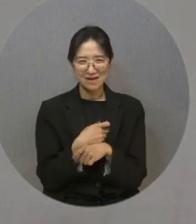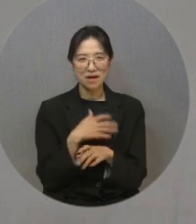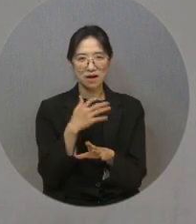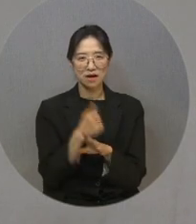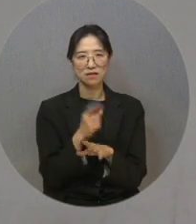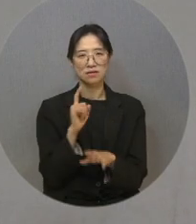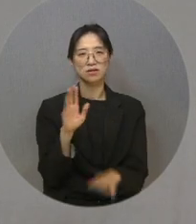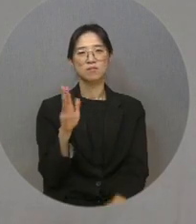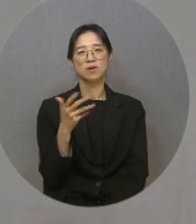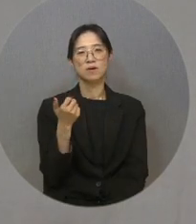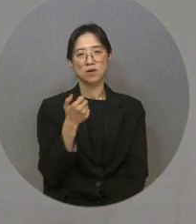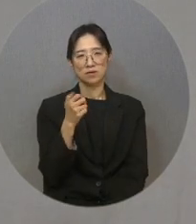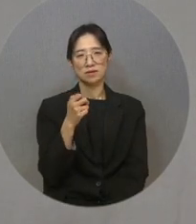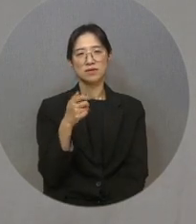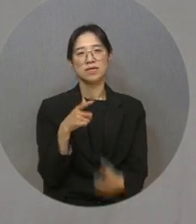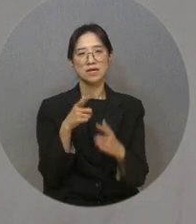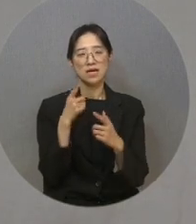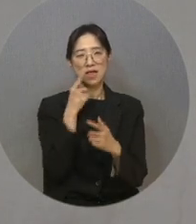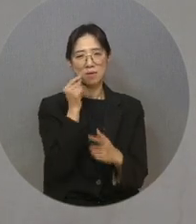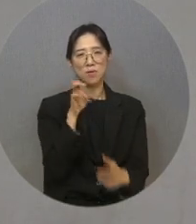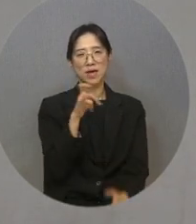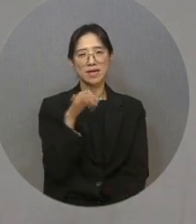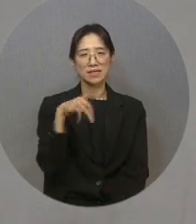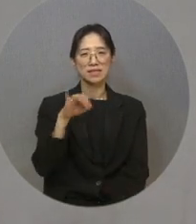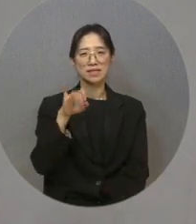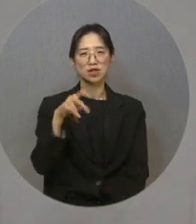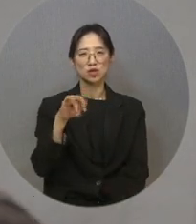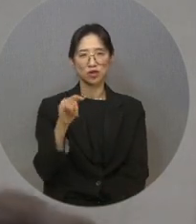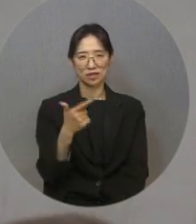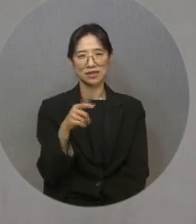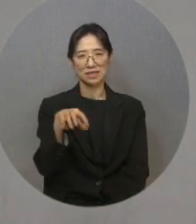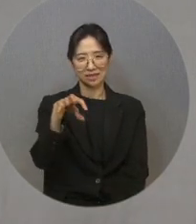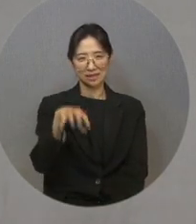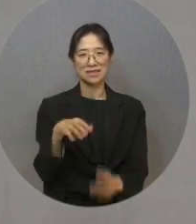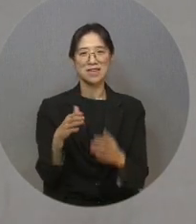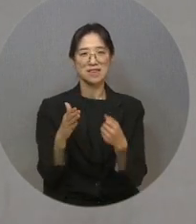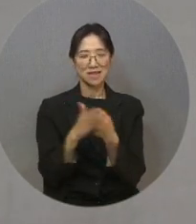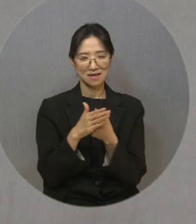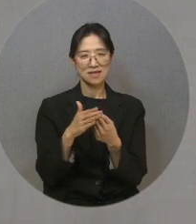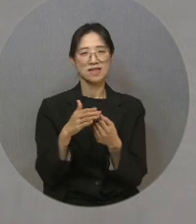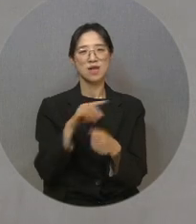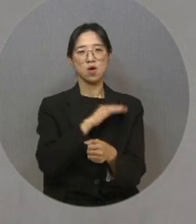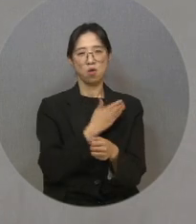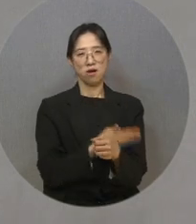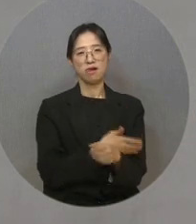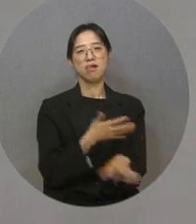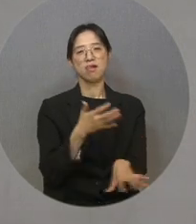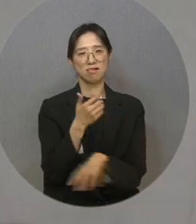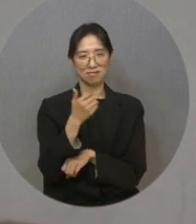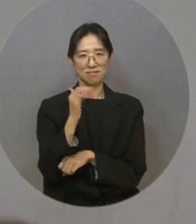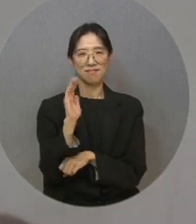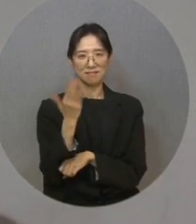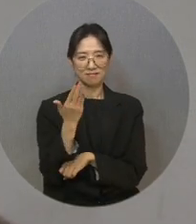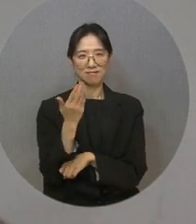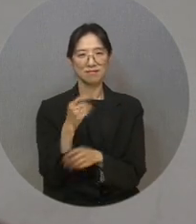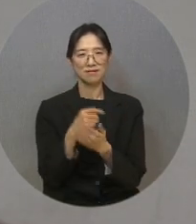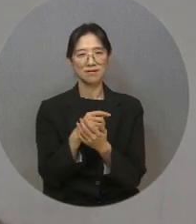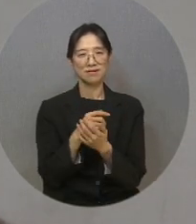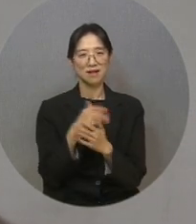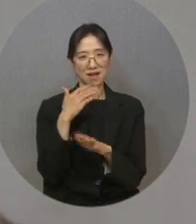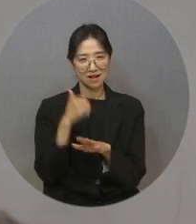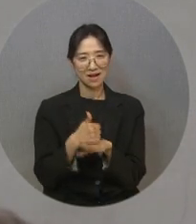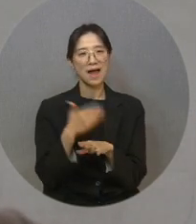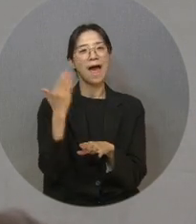1850년 일본의 메이지 유신을 통해서 결국 일본의 권력을 잡게 됩니다. 일본 권력 잡았으니 어떻게 합니까? 나는